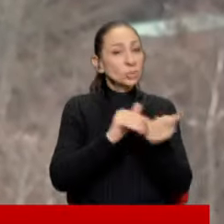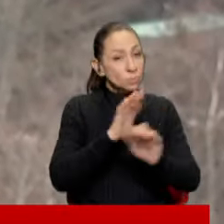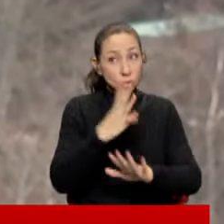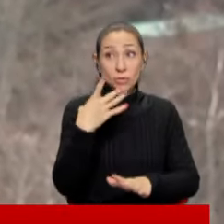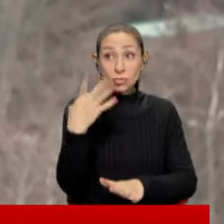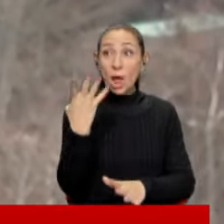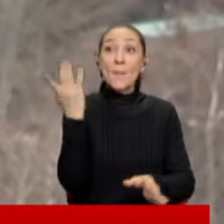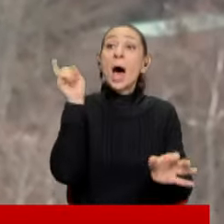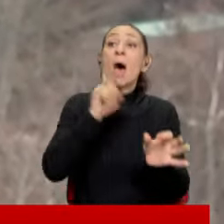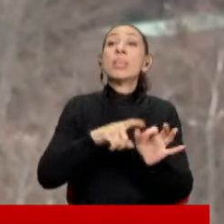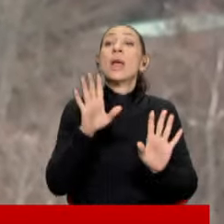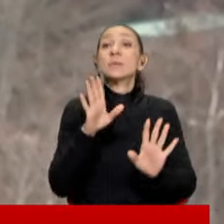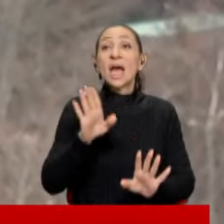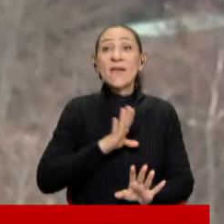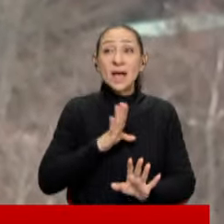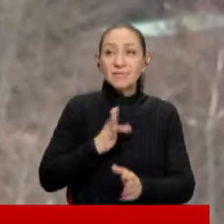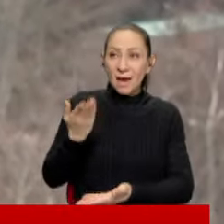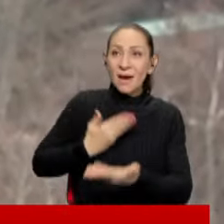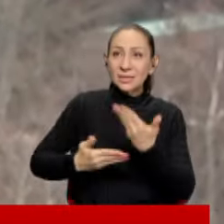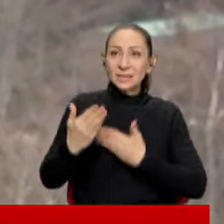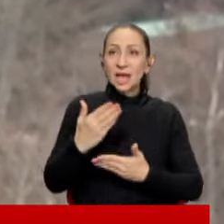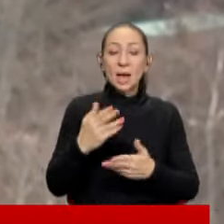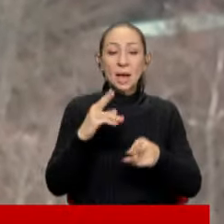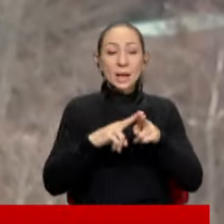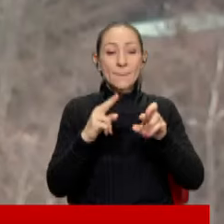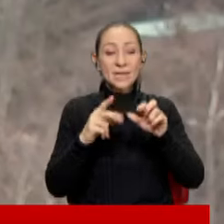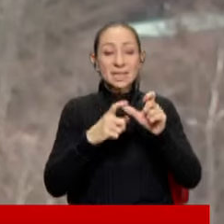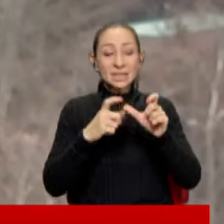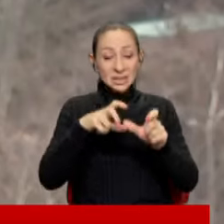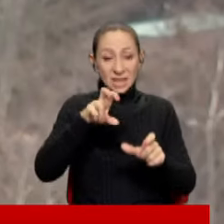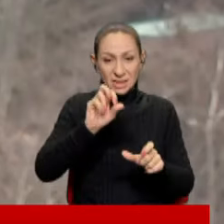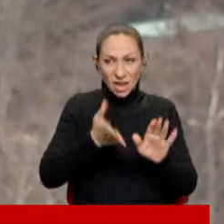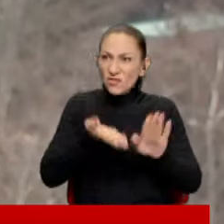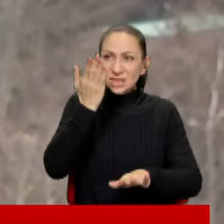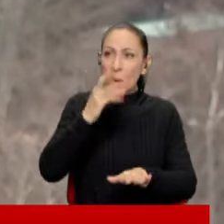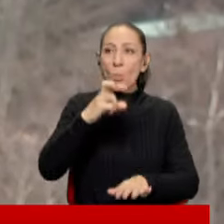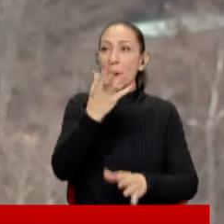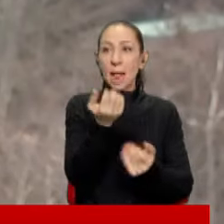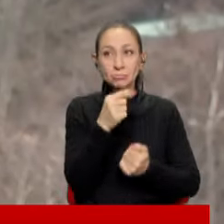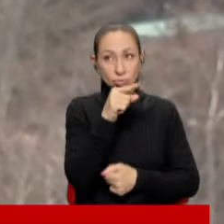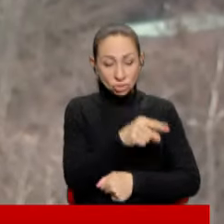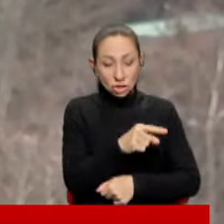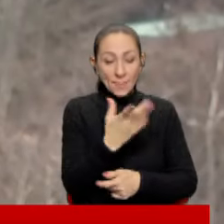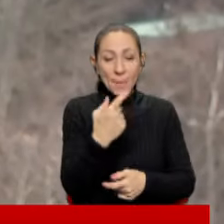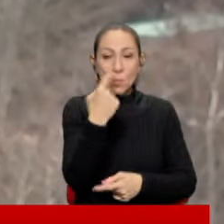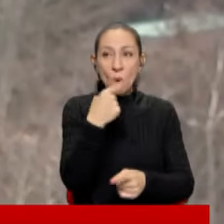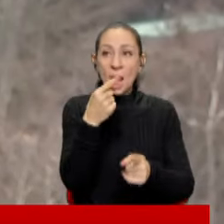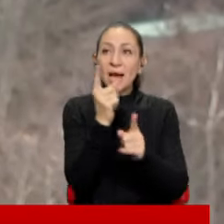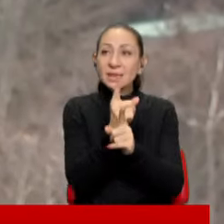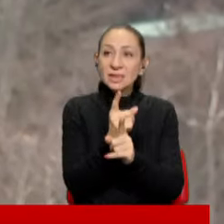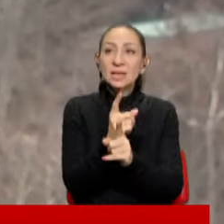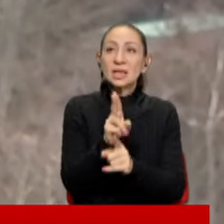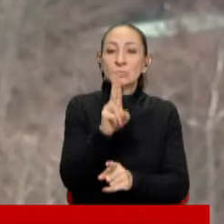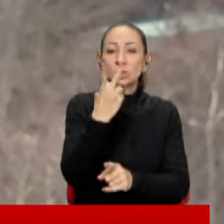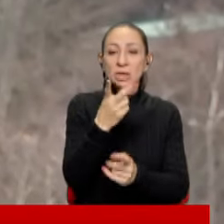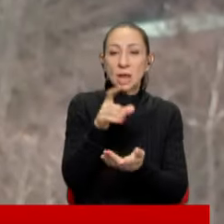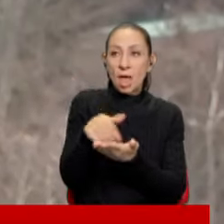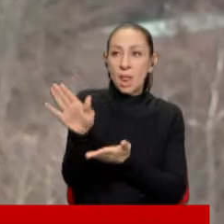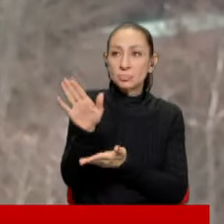bitirmiş ama atanamamış olan evladını anlattı. İşte KPSS'de 80'in üstünde puan almış. Evet. Ama mülakatta da 72